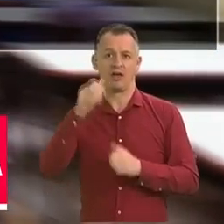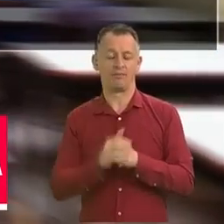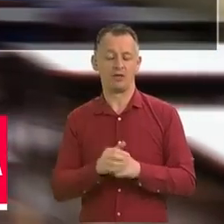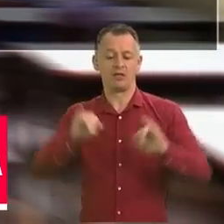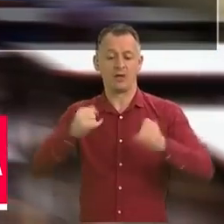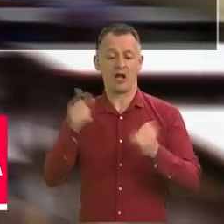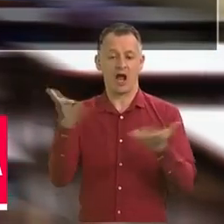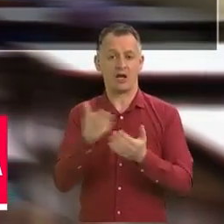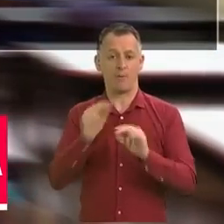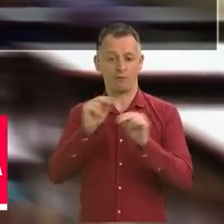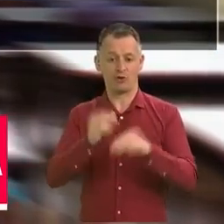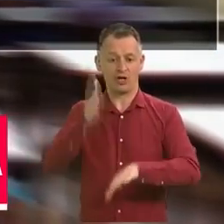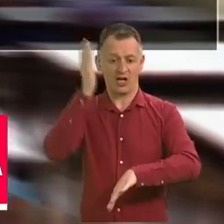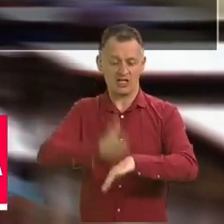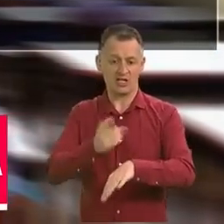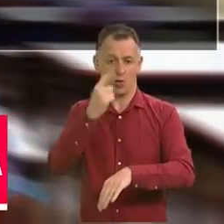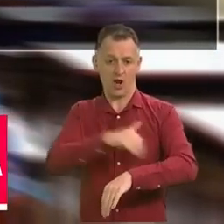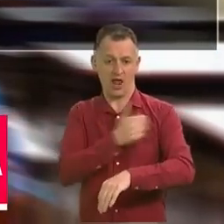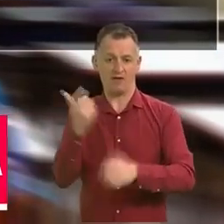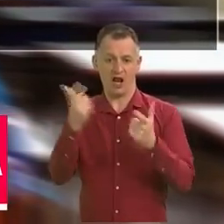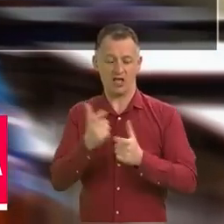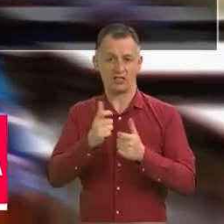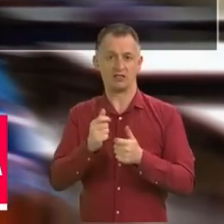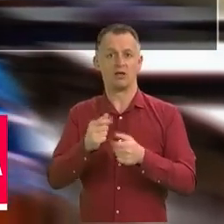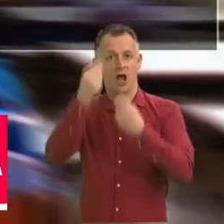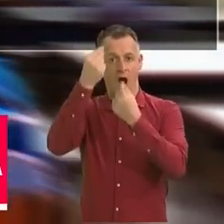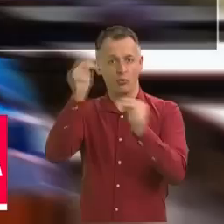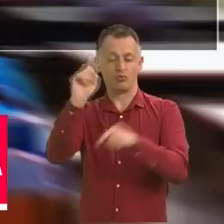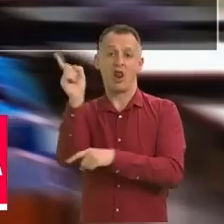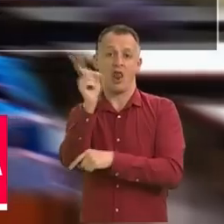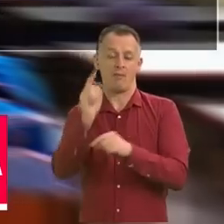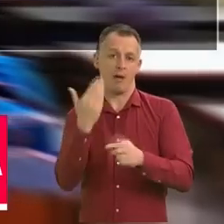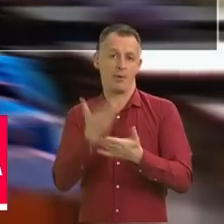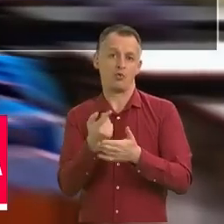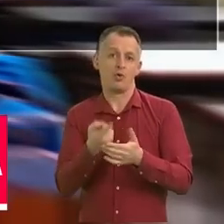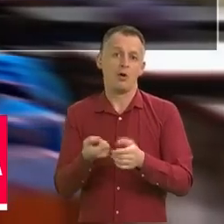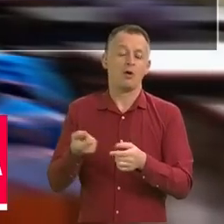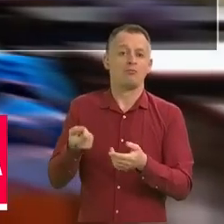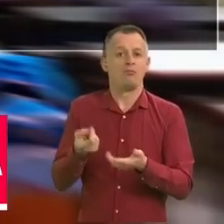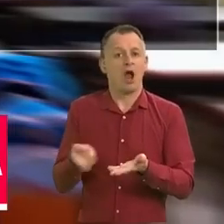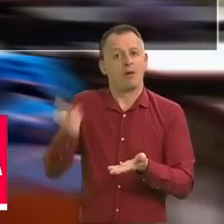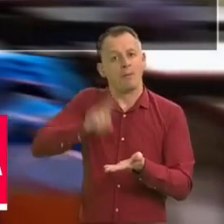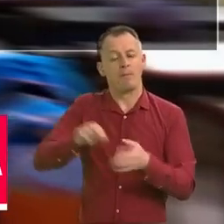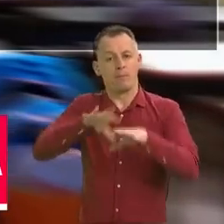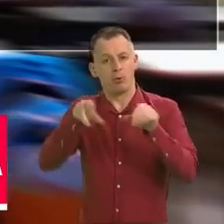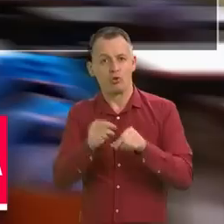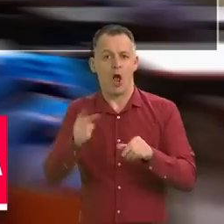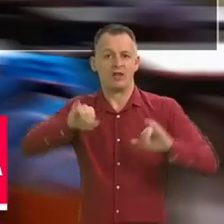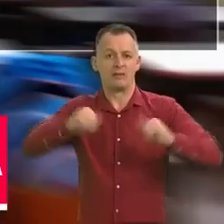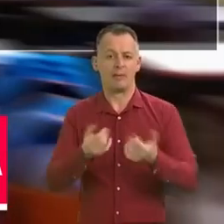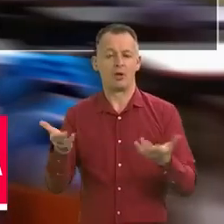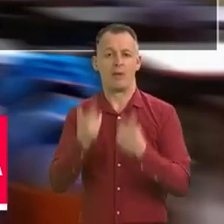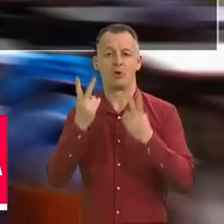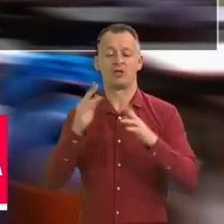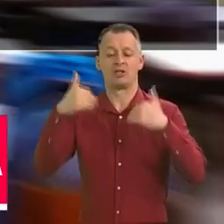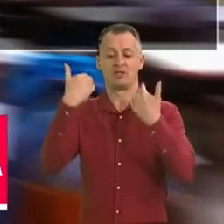a fost rănită de un elev în sala de clasă, este un semnal de alarmă care se adaugă celorlalte situații care ne-au atras atenția asupra importanței pe care trebuie